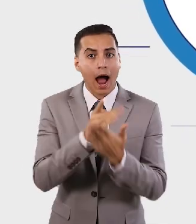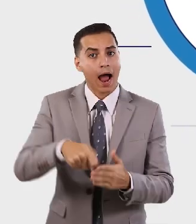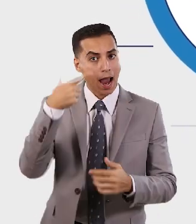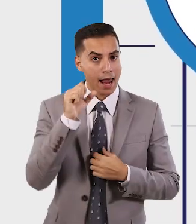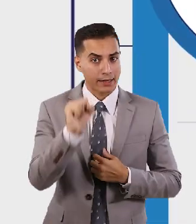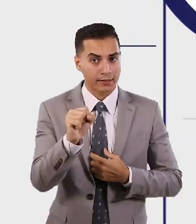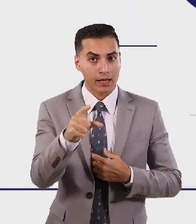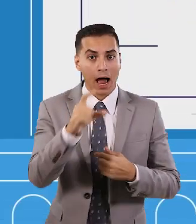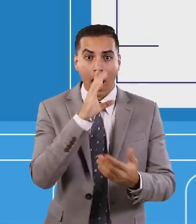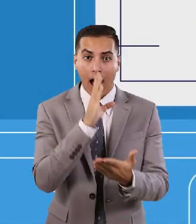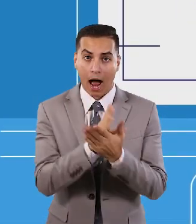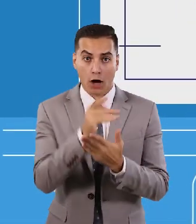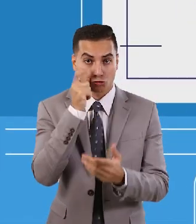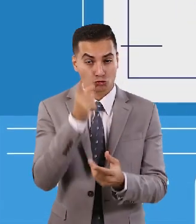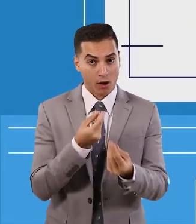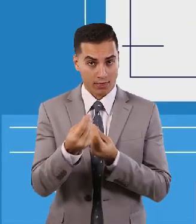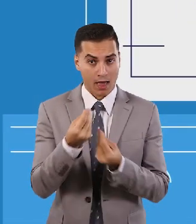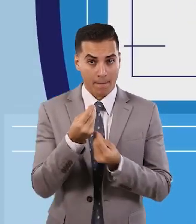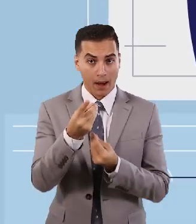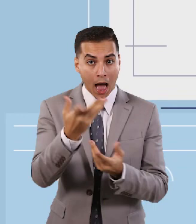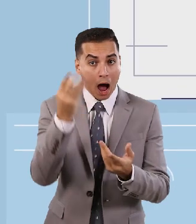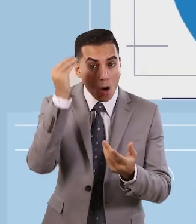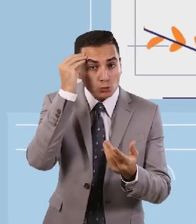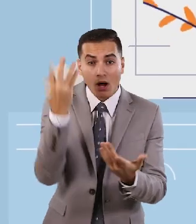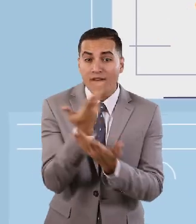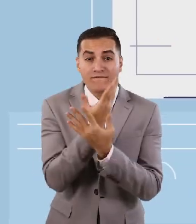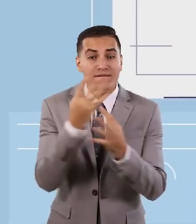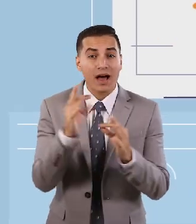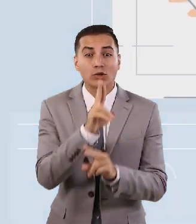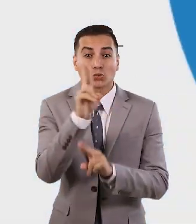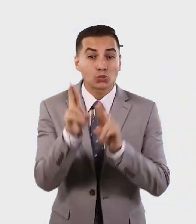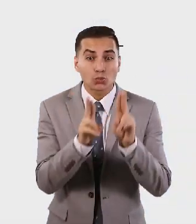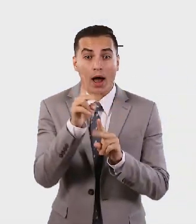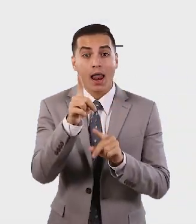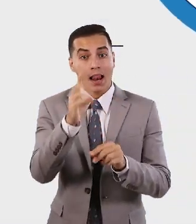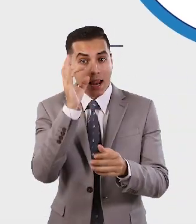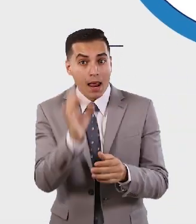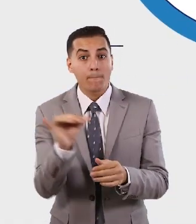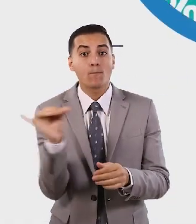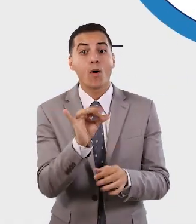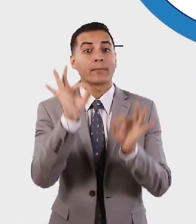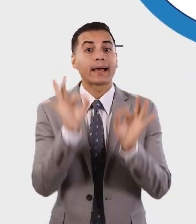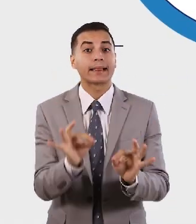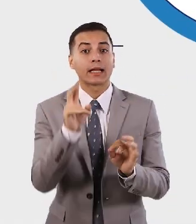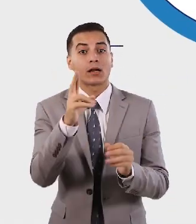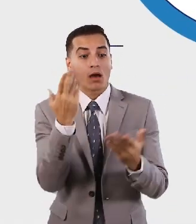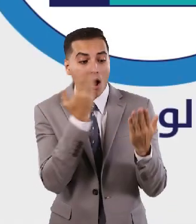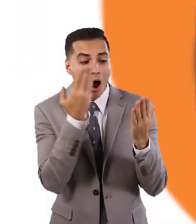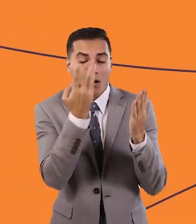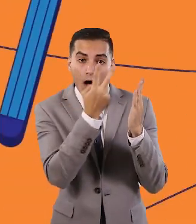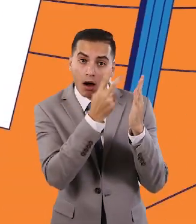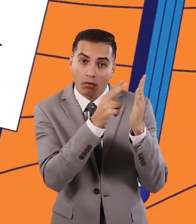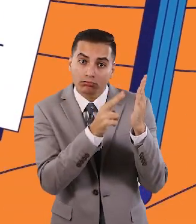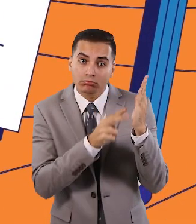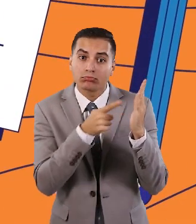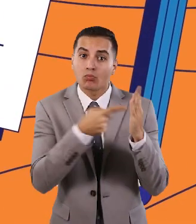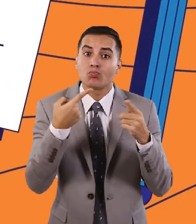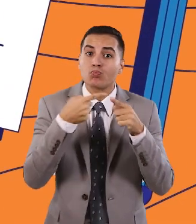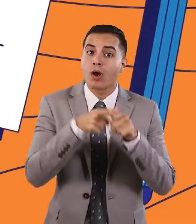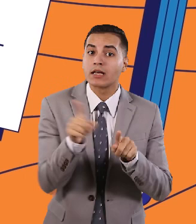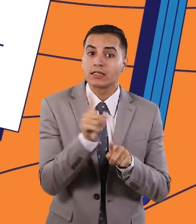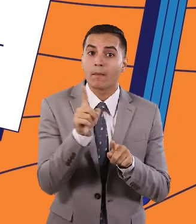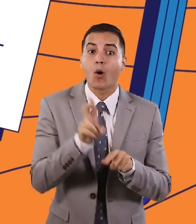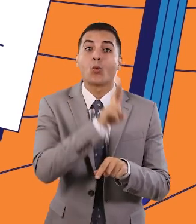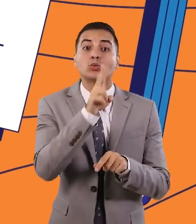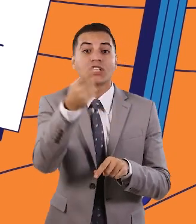اللي بيقدمها، وده حق اصيل من حقوقك كعميل. علشان كده لما تطلب اي خدمه او منتج من البنك، مهم جدا تقرا